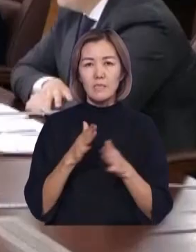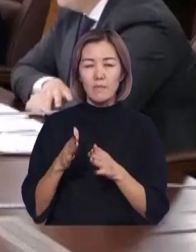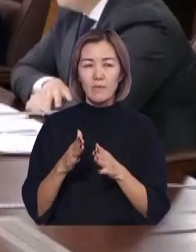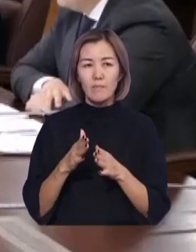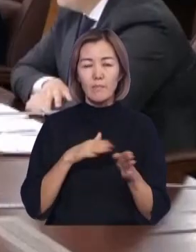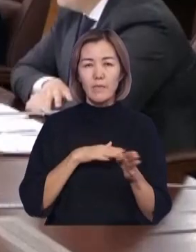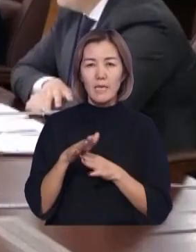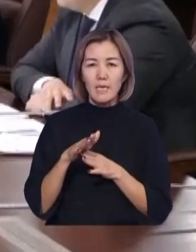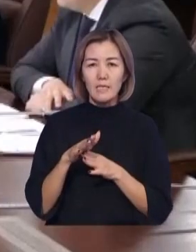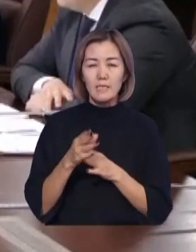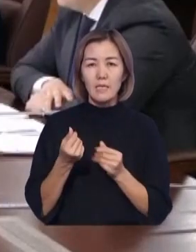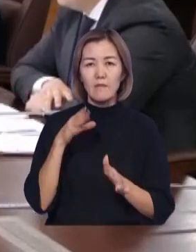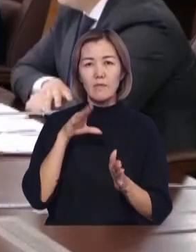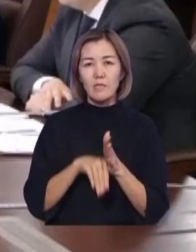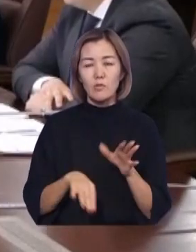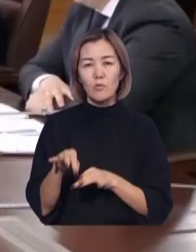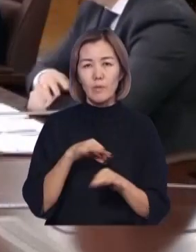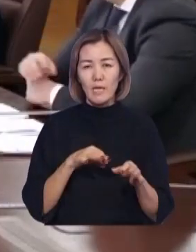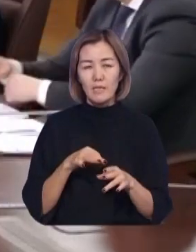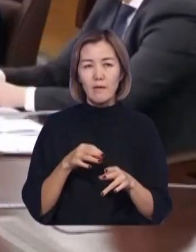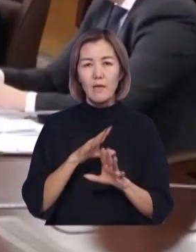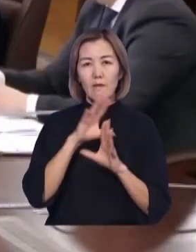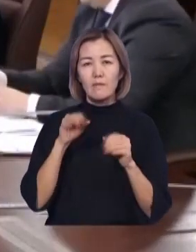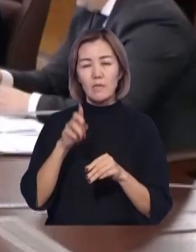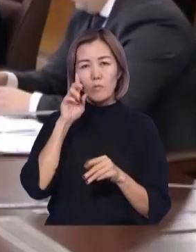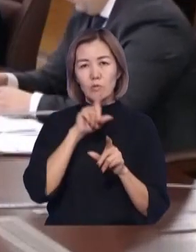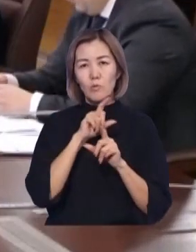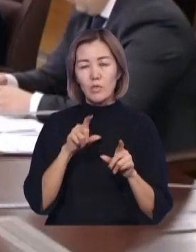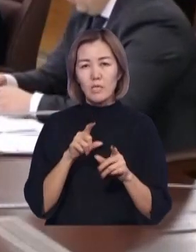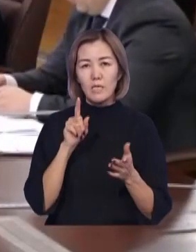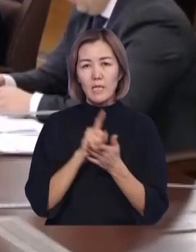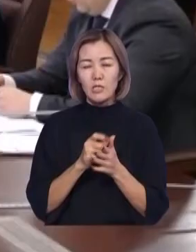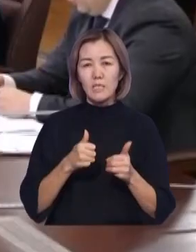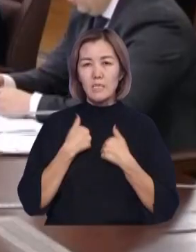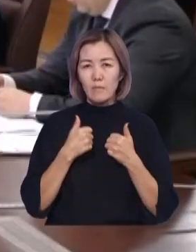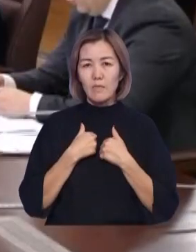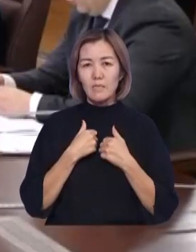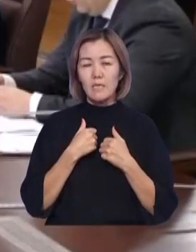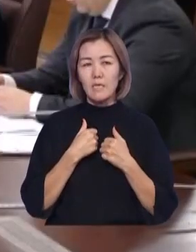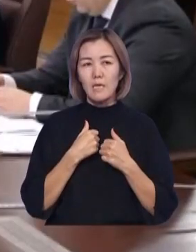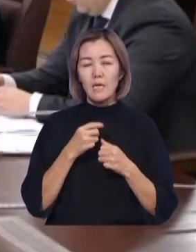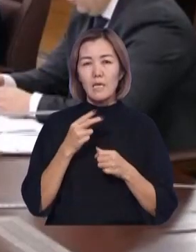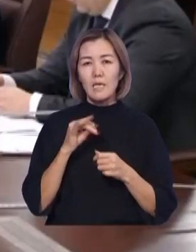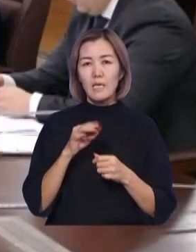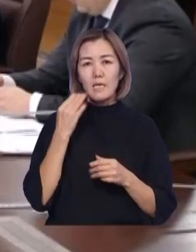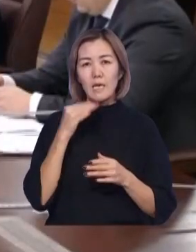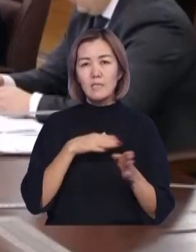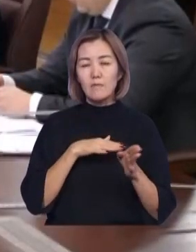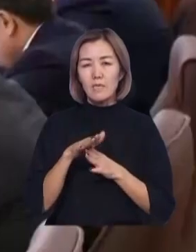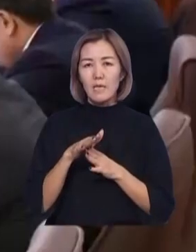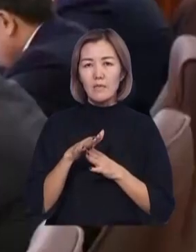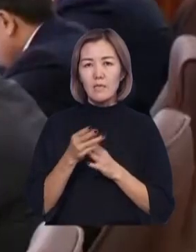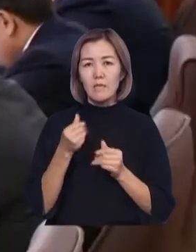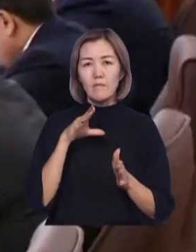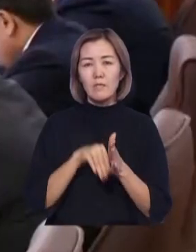при реализации инвестиционных проектов все государственные органы должны стремиться к своевременной и качественной реализации